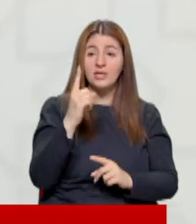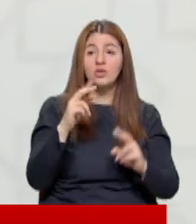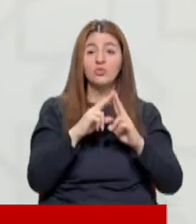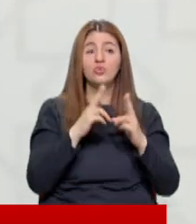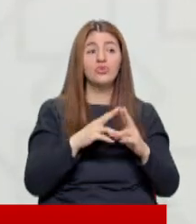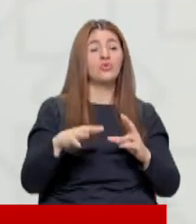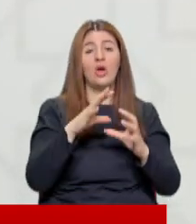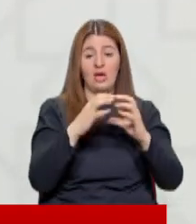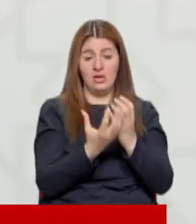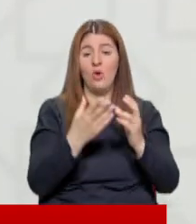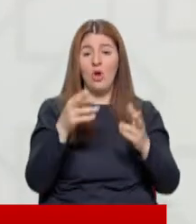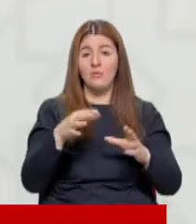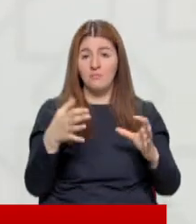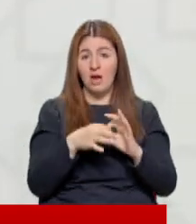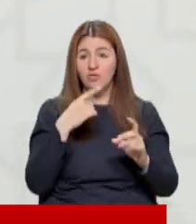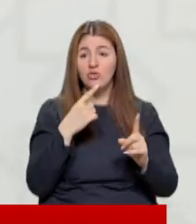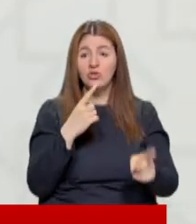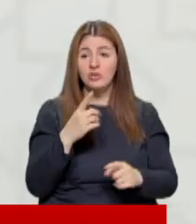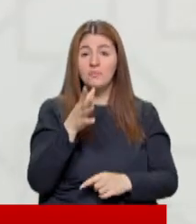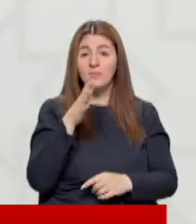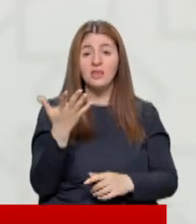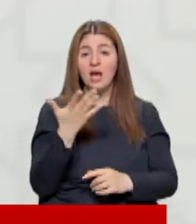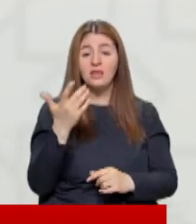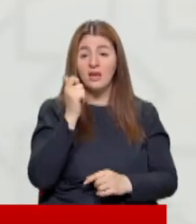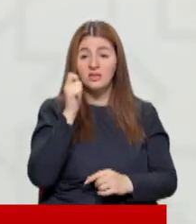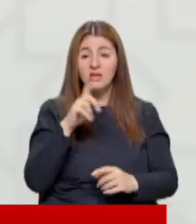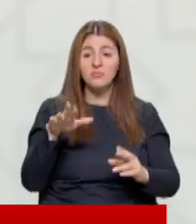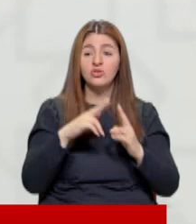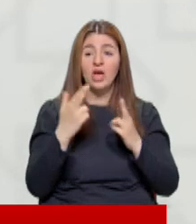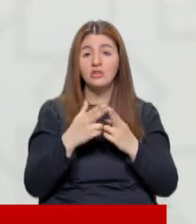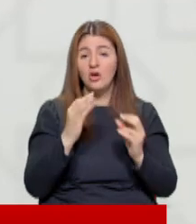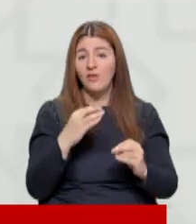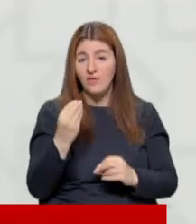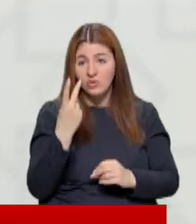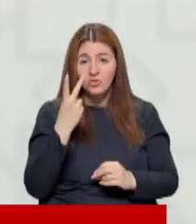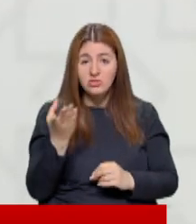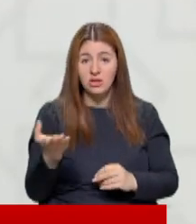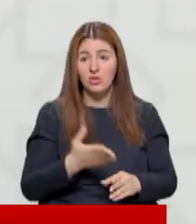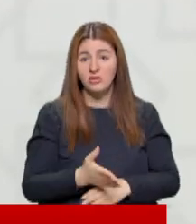kainatın ölümüne bağlıyorsa, bilime ne kadar İslam dünyasının önem verdiğini gösteriyor.